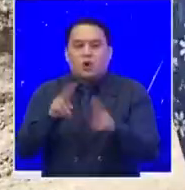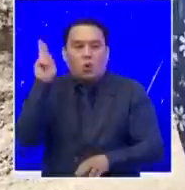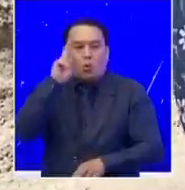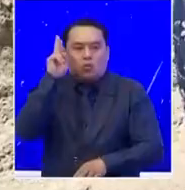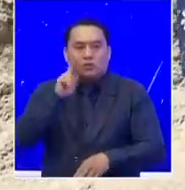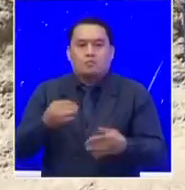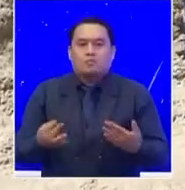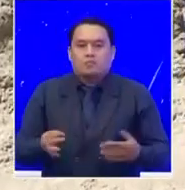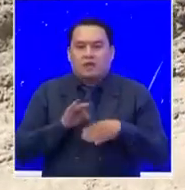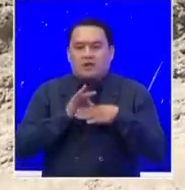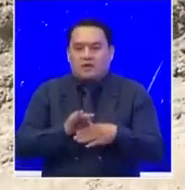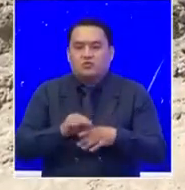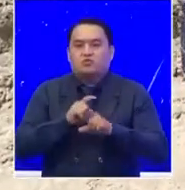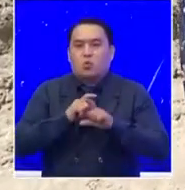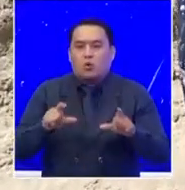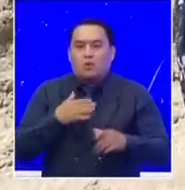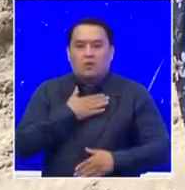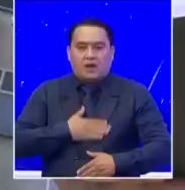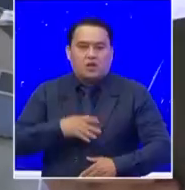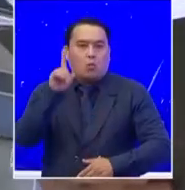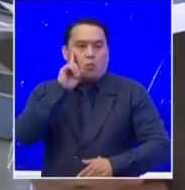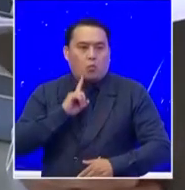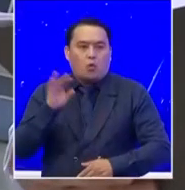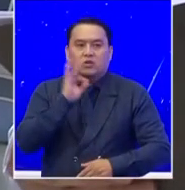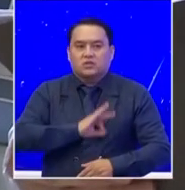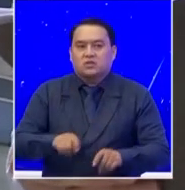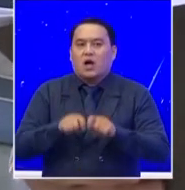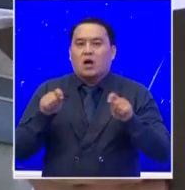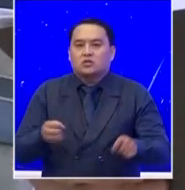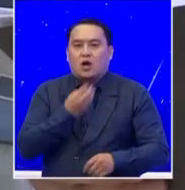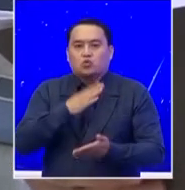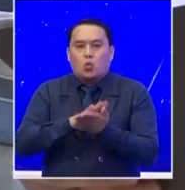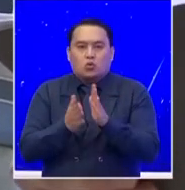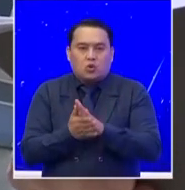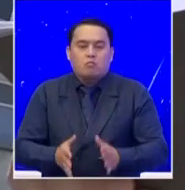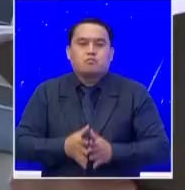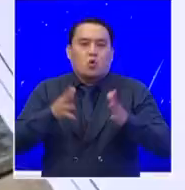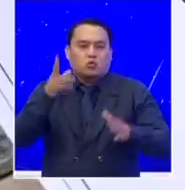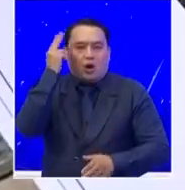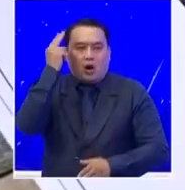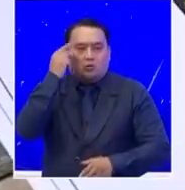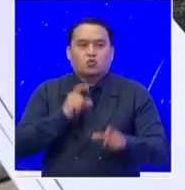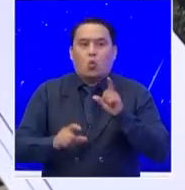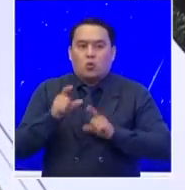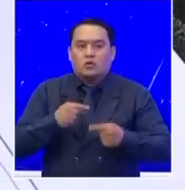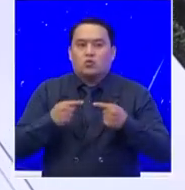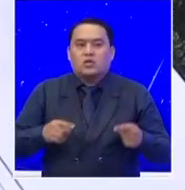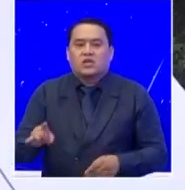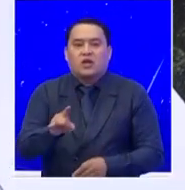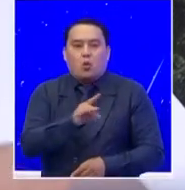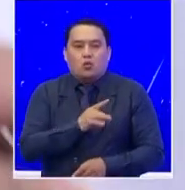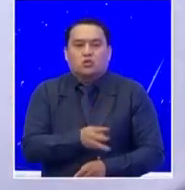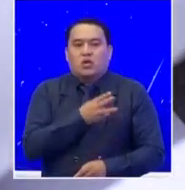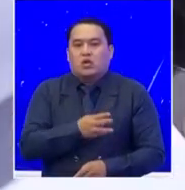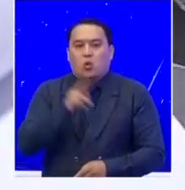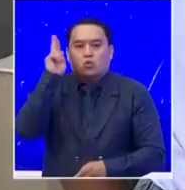должны проводить свободное время не только приятно, но и с пользой. Из-за создания хороших условий все большее количество студентов из других регионов желает учиться